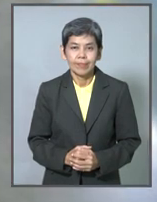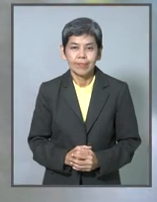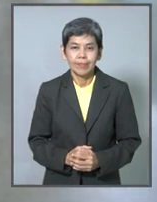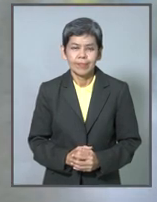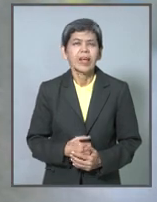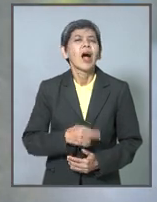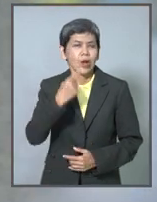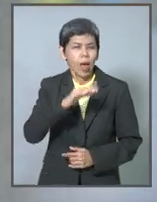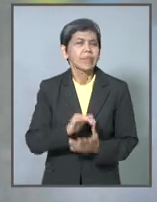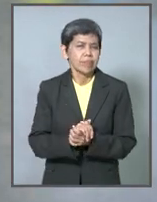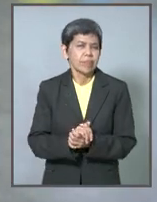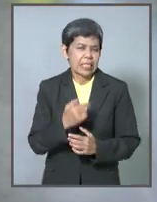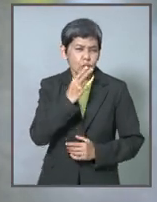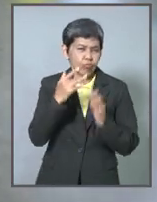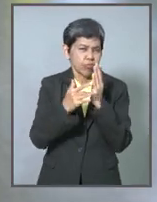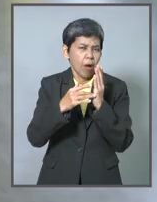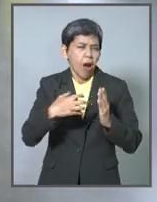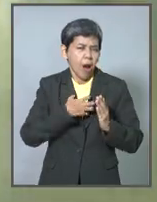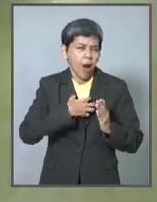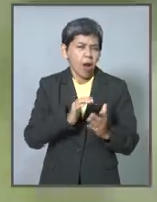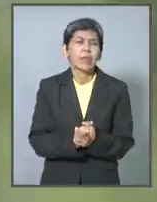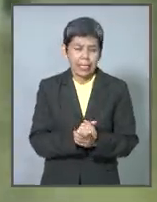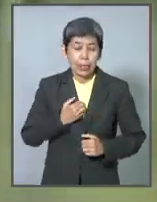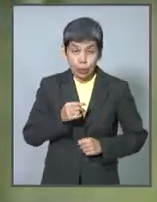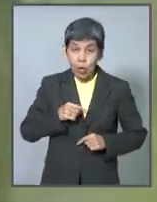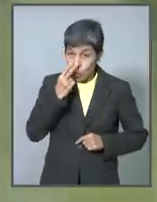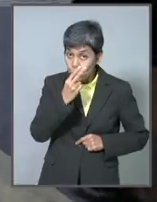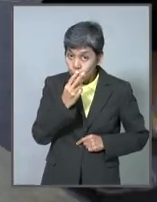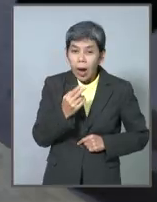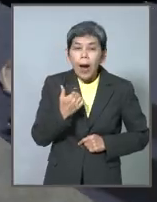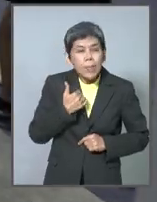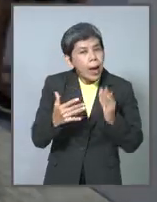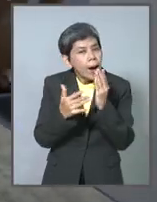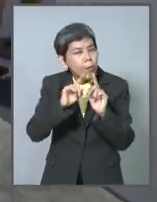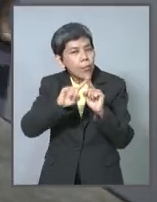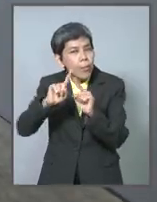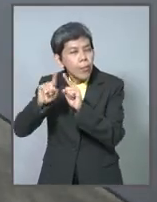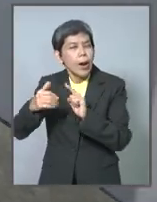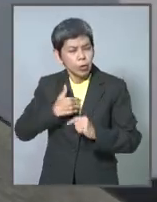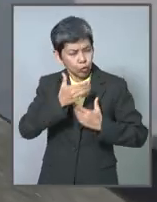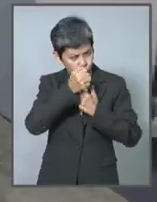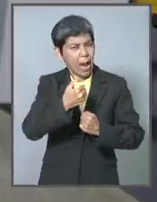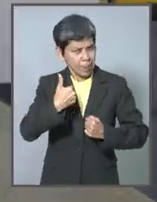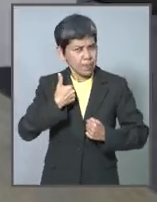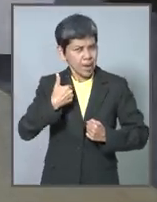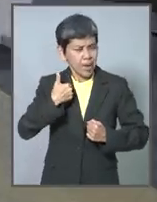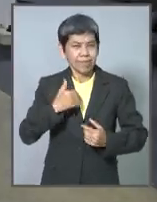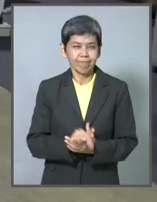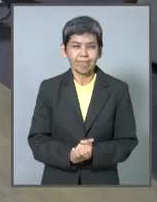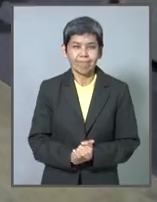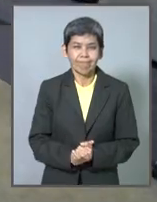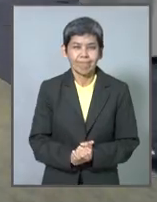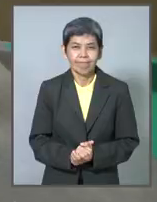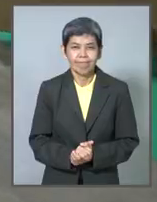ห็นพี่บอกอยากดูนวัตกรรม ใช่ แต่เราก็กำลังจะไปดูนะครับว่ามีนวัตกรรมอะไรที่น่าสนใจมากกว่านี้บ้